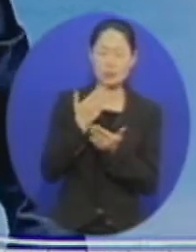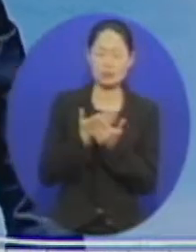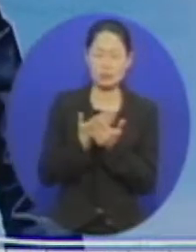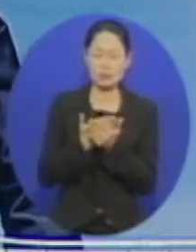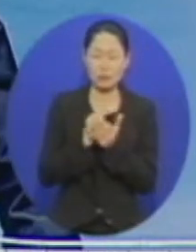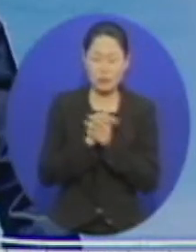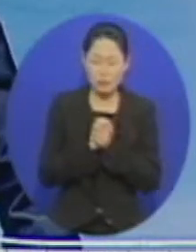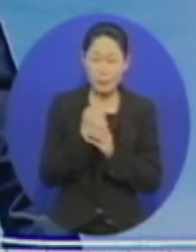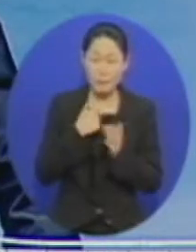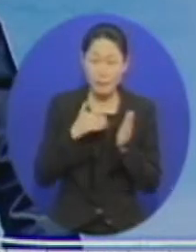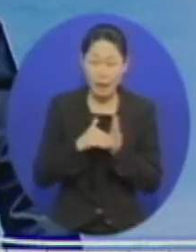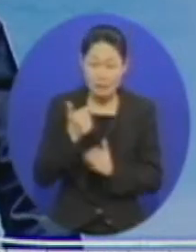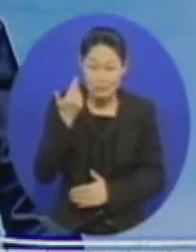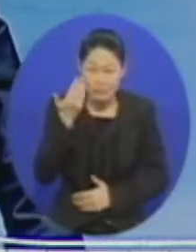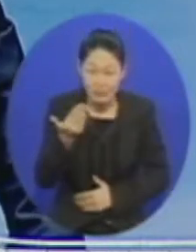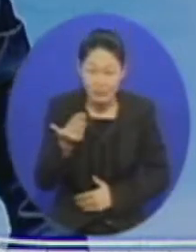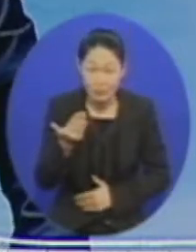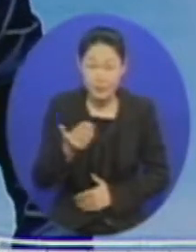기도해 보셨습니까